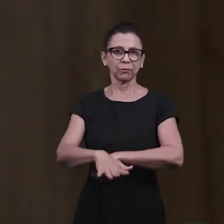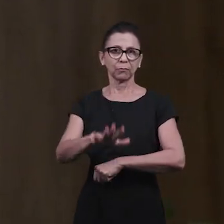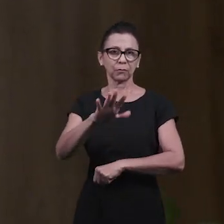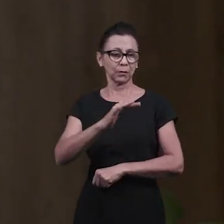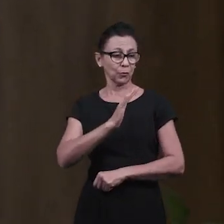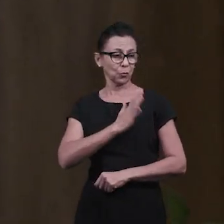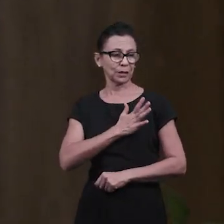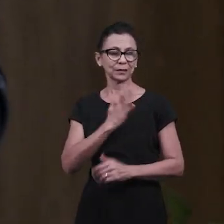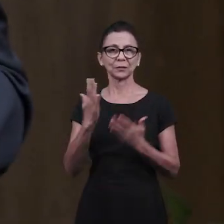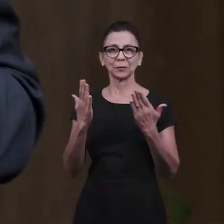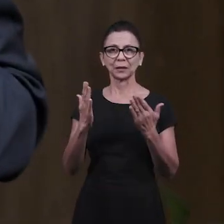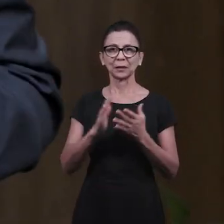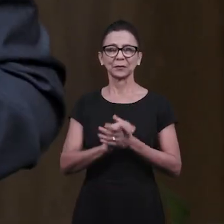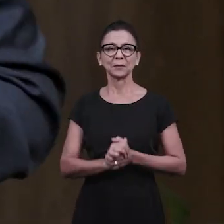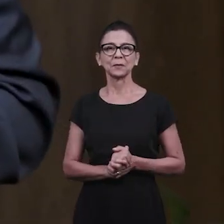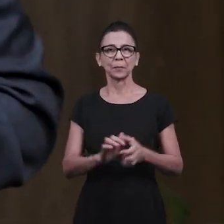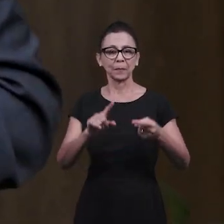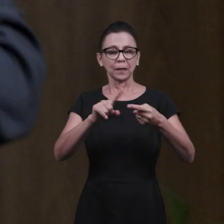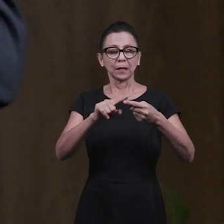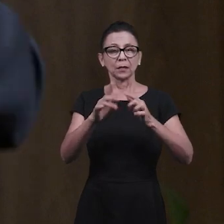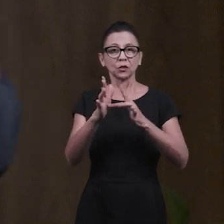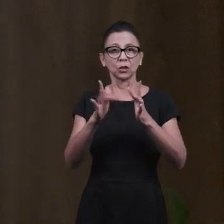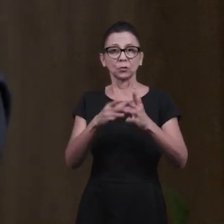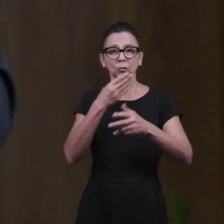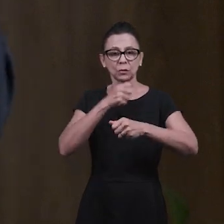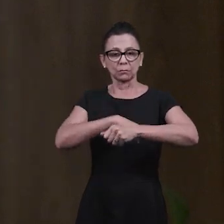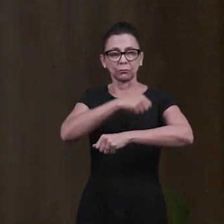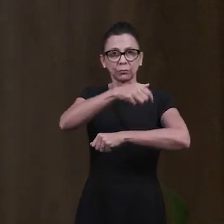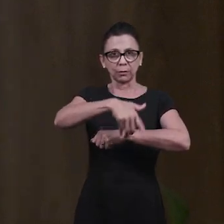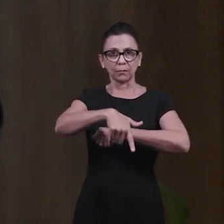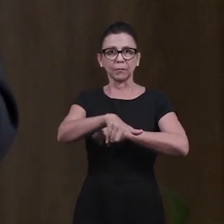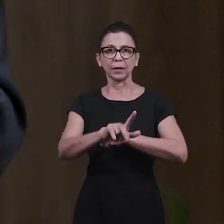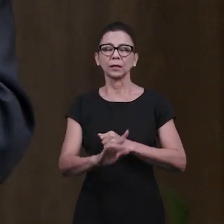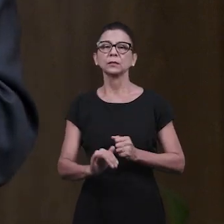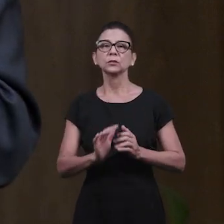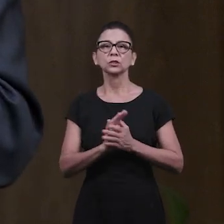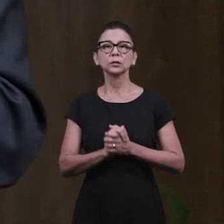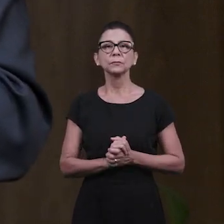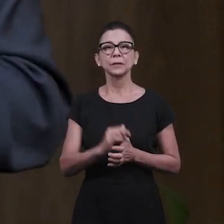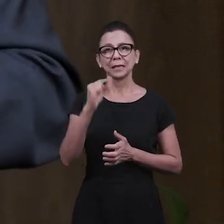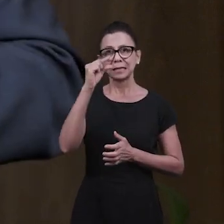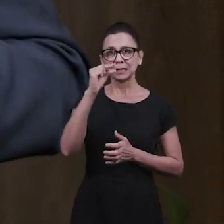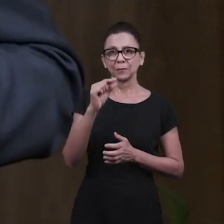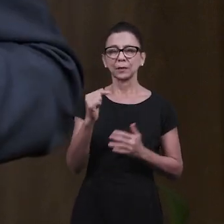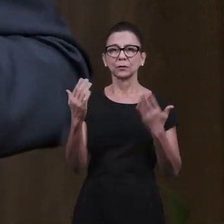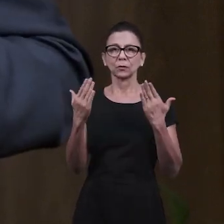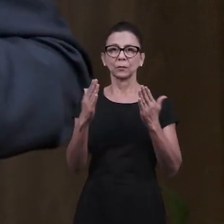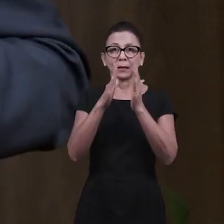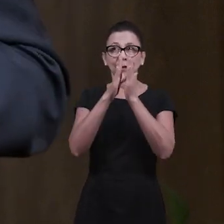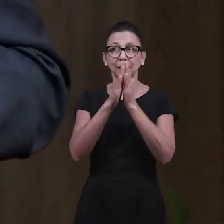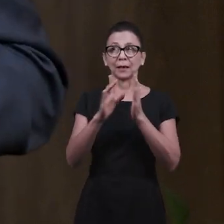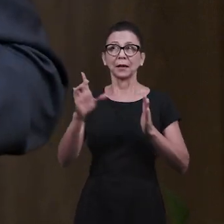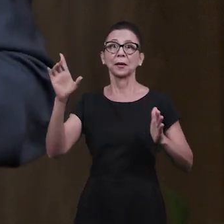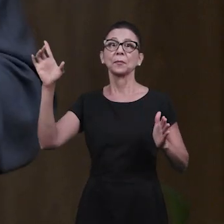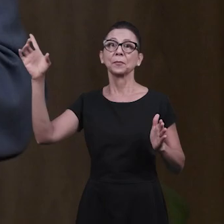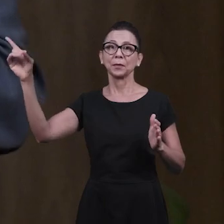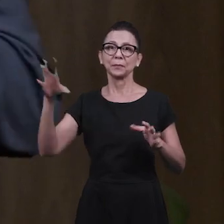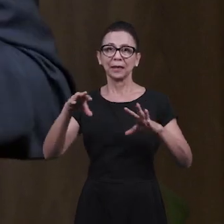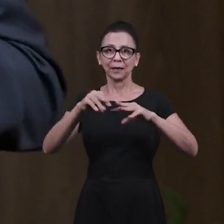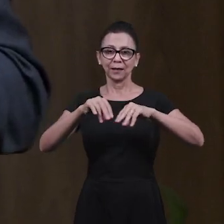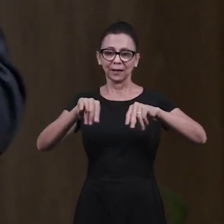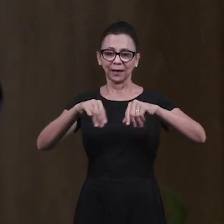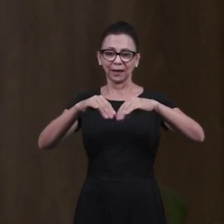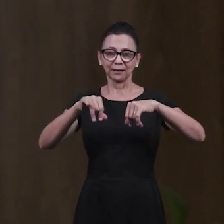semeur Jésus, la sémence, la parole, qui aujourd'hui c'est la Bible, qui est la parole de Dieu, et la terre,